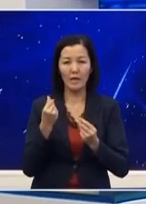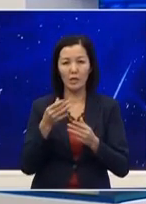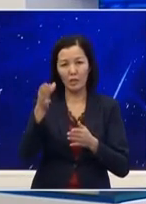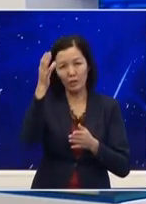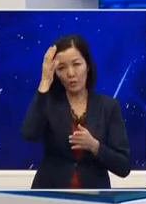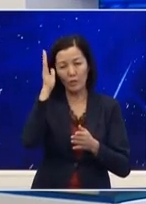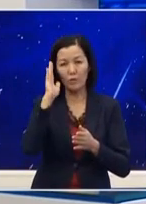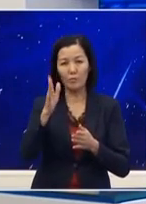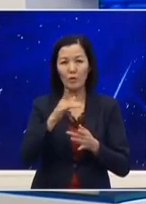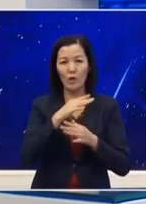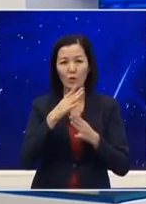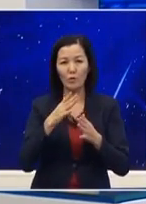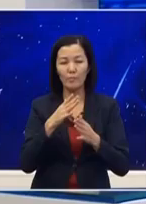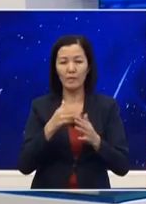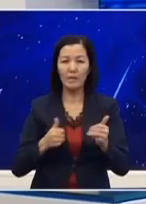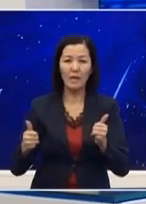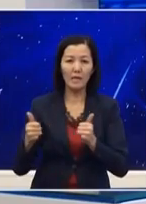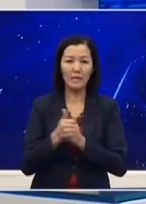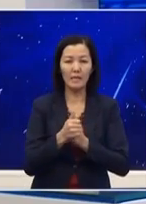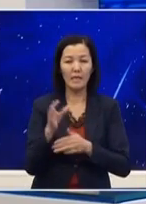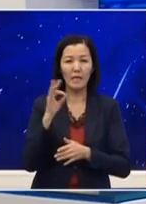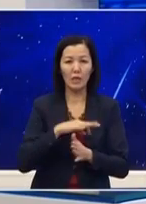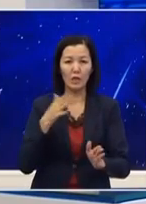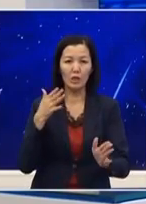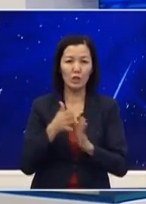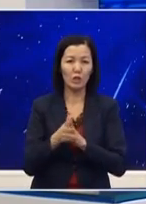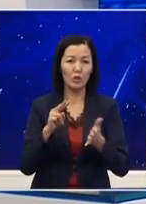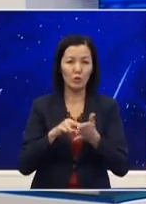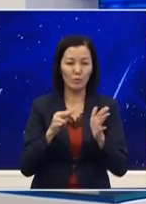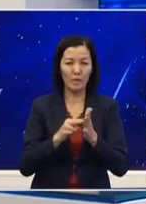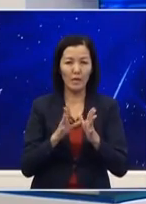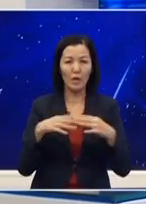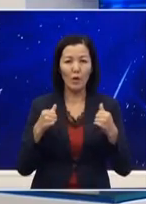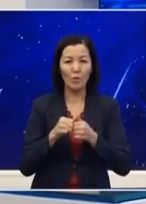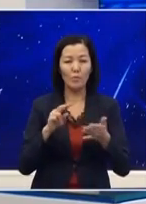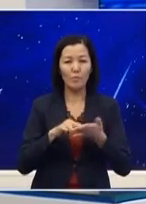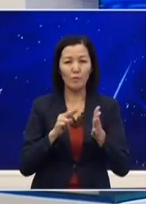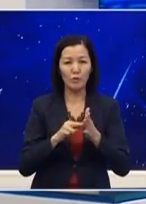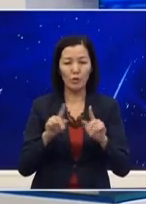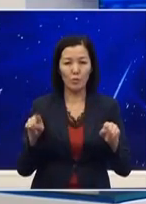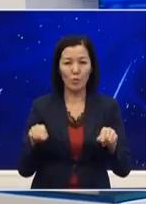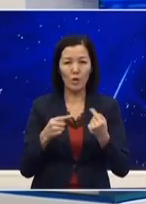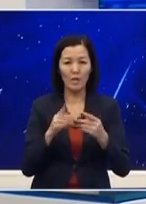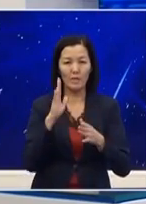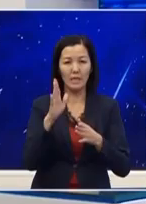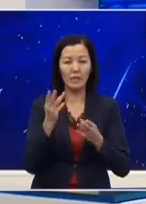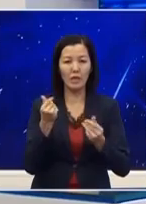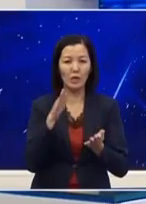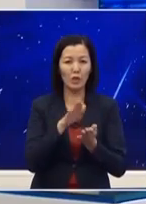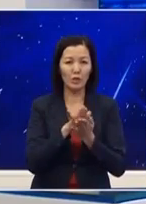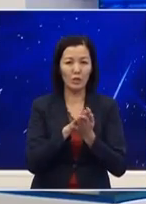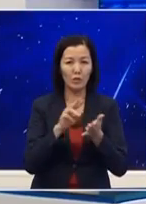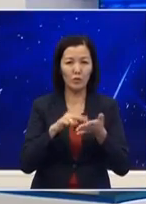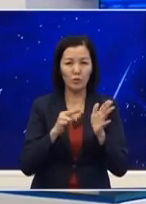сауатты болсаңыз, көптен бір адым алда жүресіз. Кіріспен шығыс жоспарланады, отбасылық бюджет оңалады. Келешекке қор жиналады,